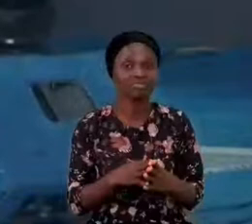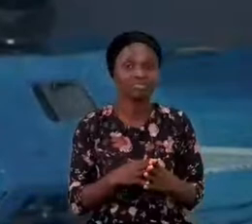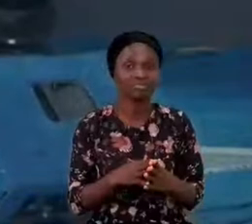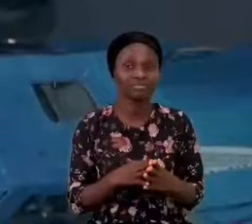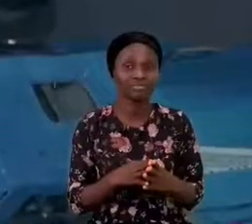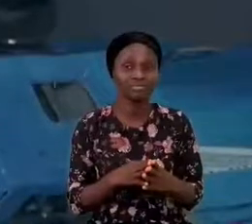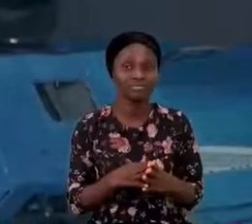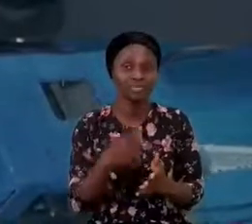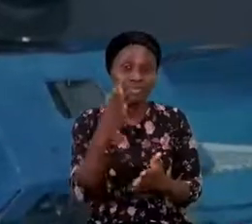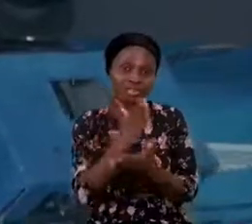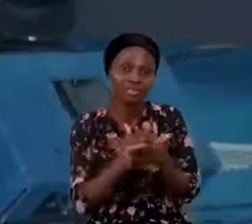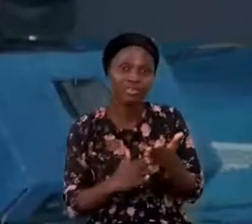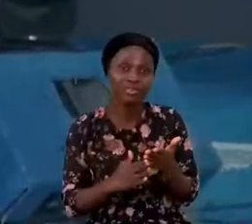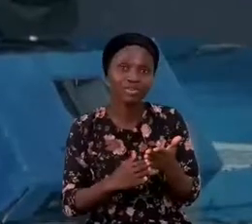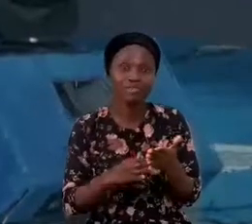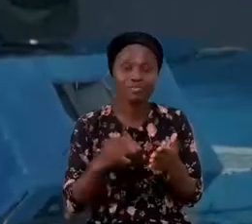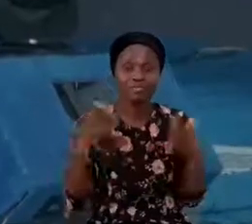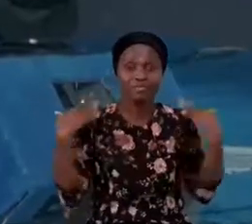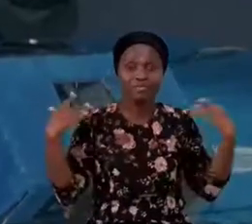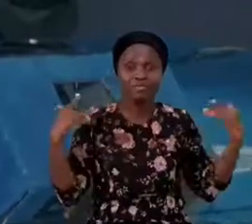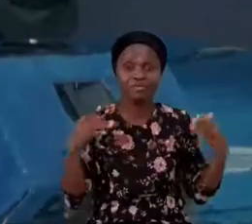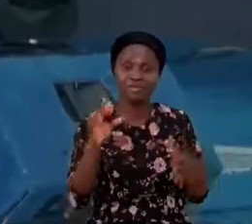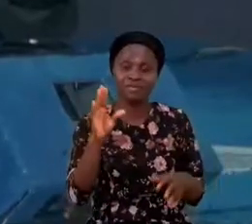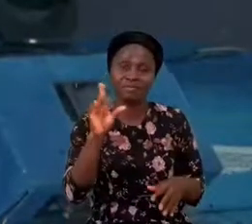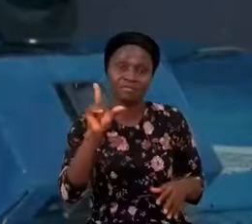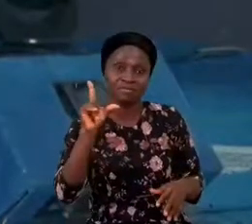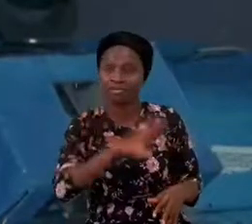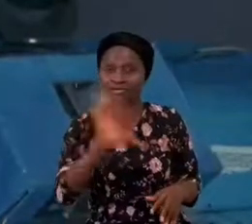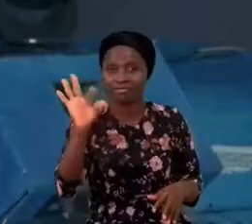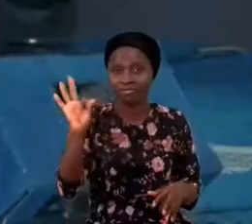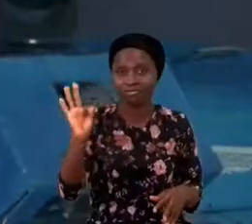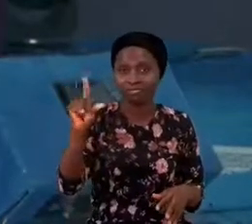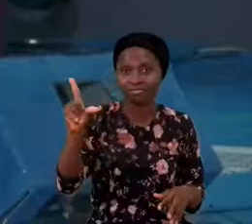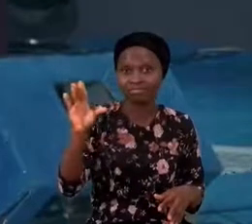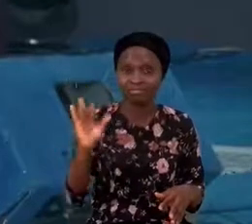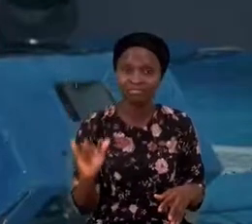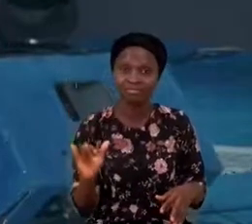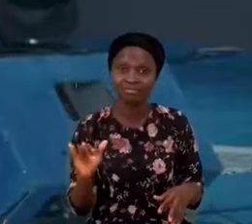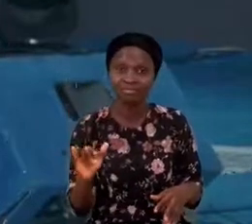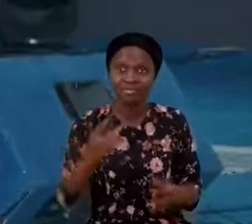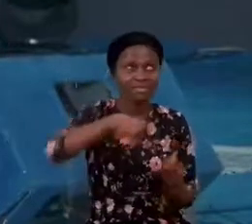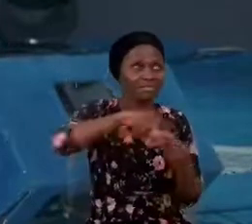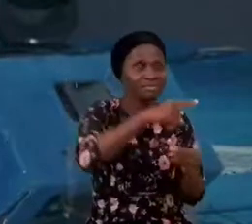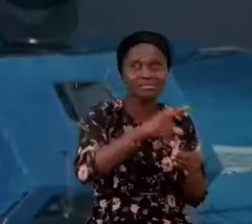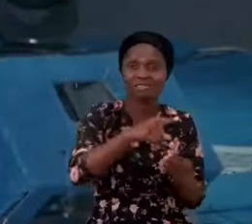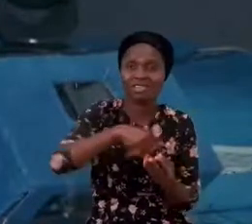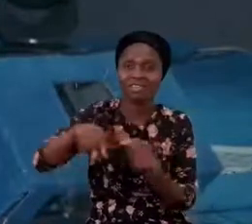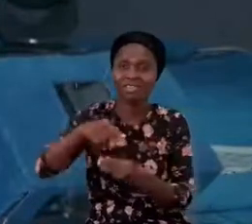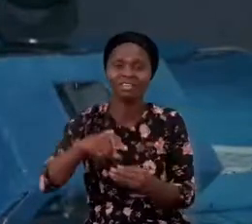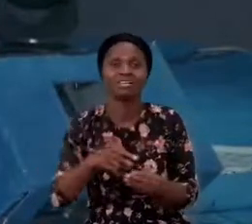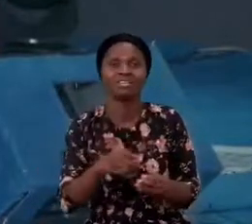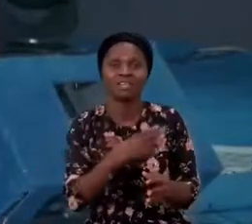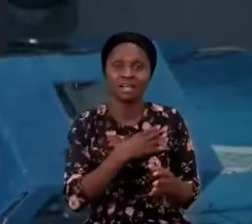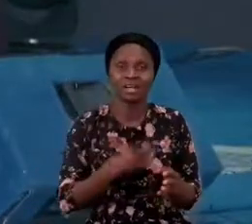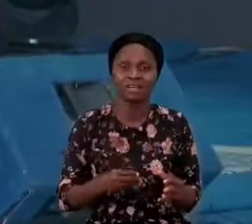mouches d'échec, les mouches. Et quand vous criez amen comme ça, ces mouches ont des oreilles. Quand elles